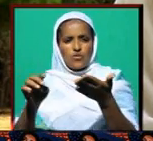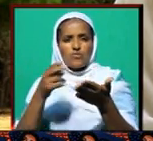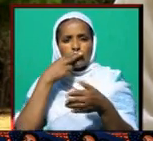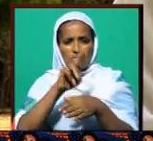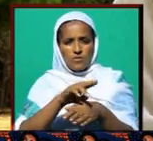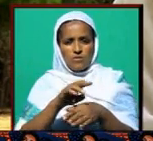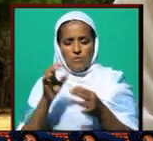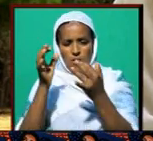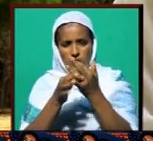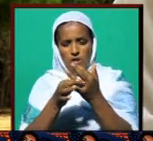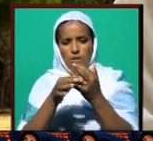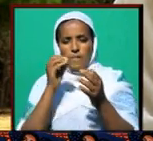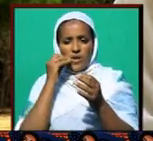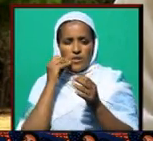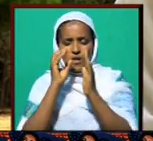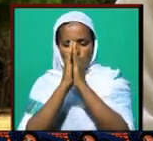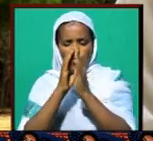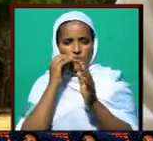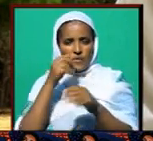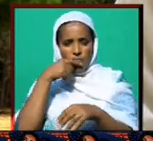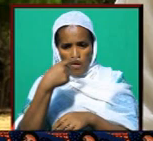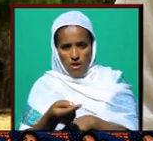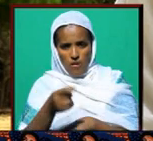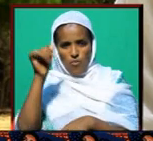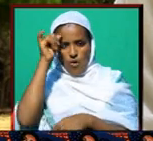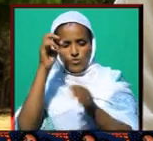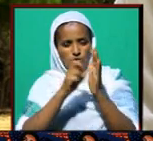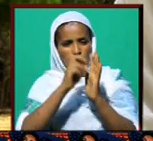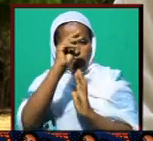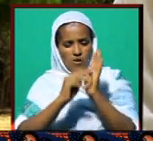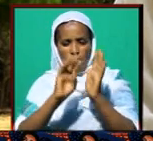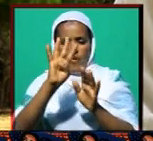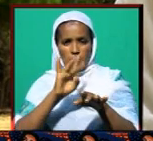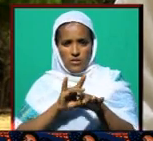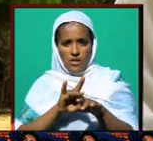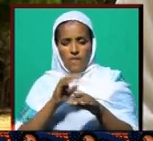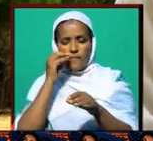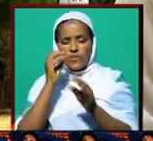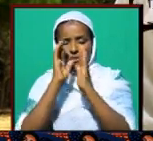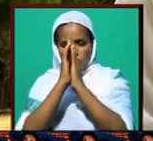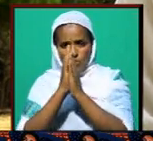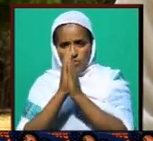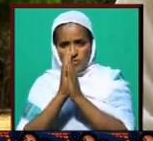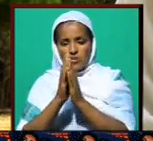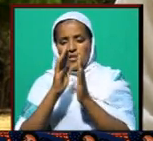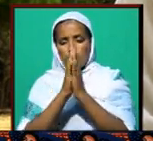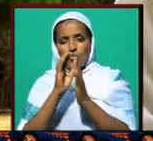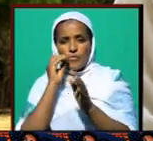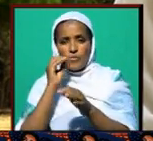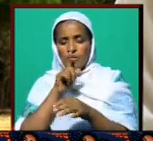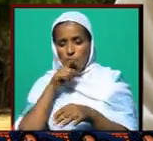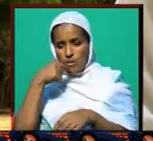ነው። ያስፈለገ ምክንያት መጽሐፍ ቅዱሳዊ ትእዛዝ ነው። ባለቤቱ ቤቴ የጸሎት ቤት ይባላል ብሎ በዮሐንስ ወንጌል ምዕራፍ 4